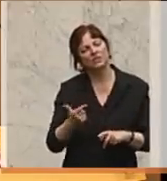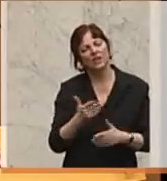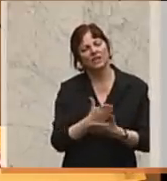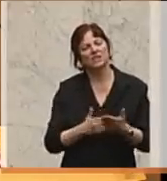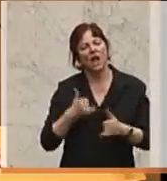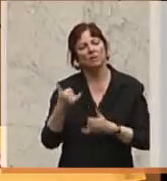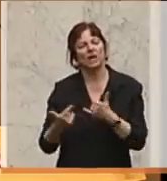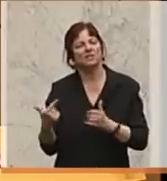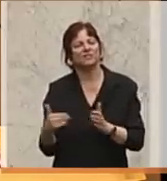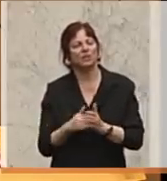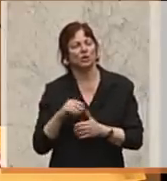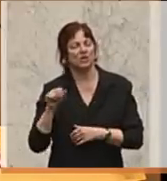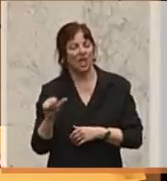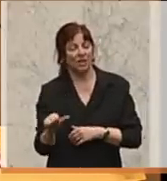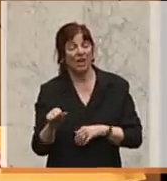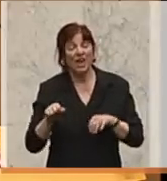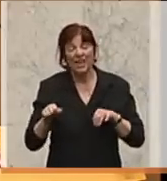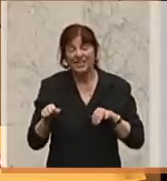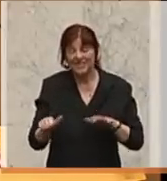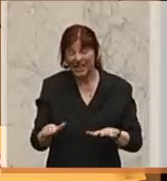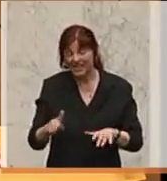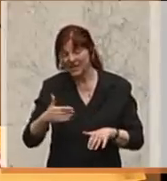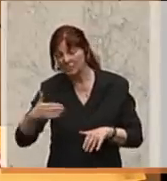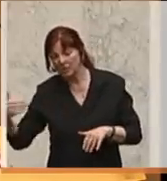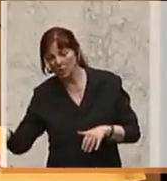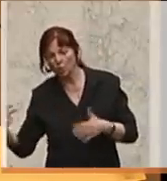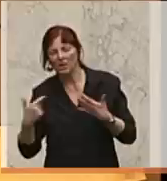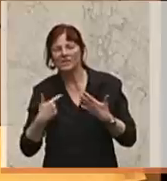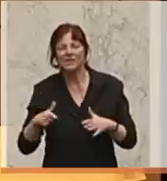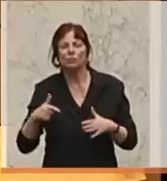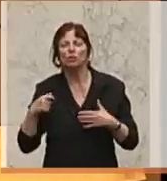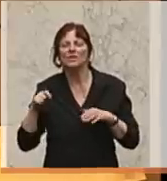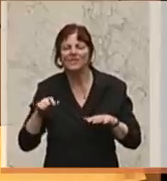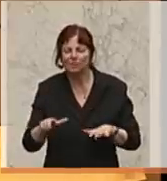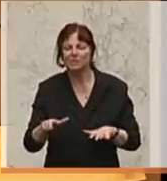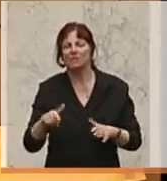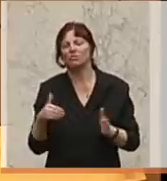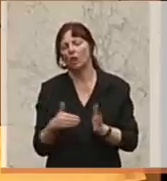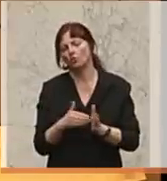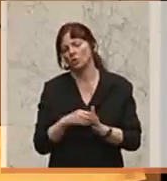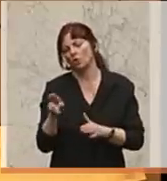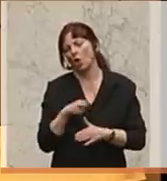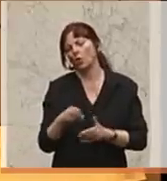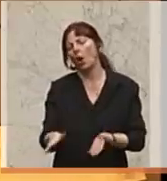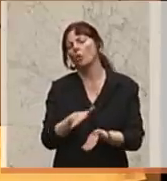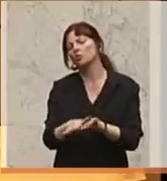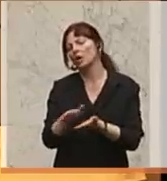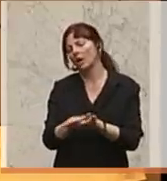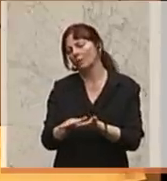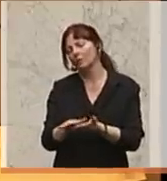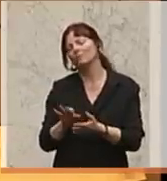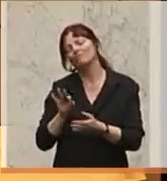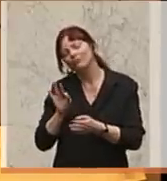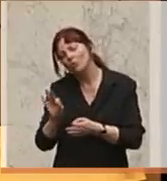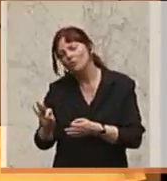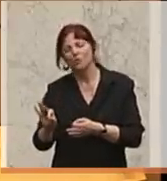2011 16.717.000 Euro für Inserate ausgegeben. Es geht jetzt nicht darum,